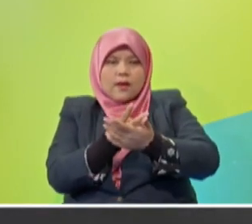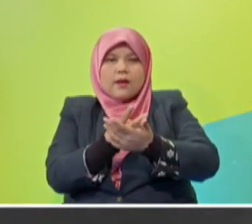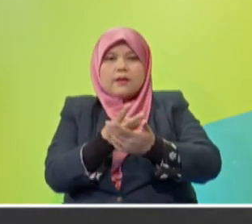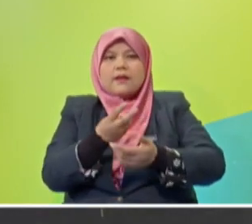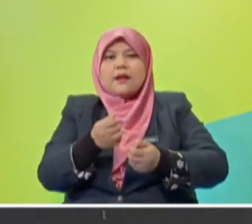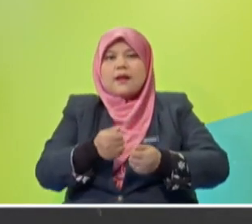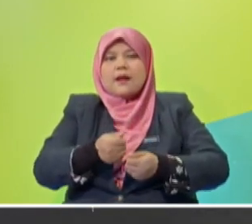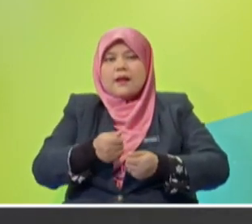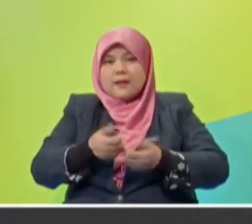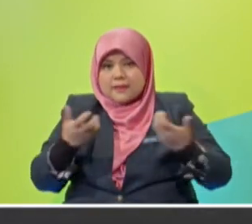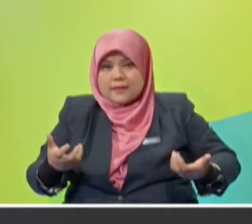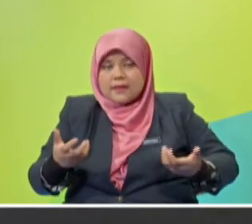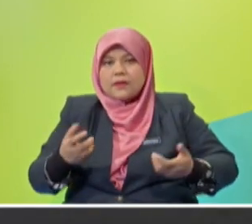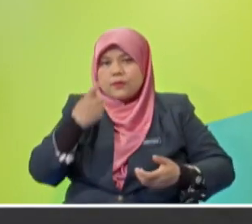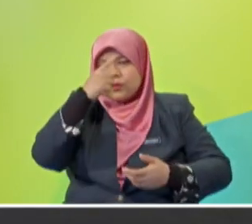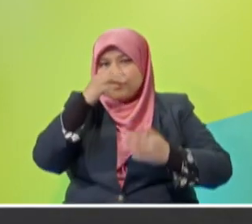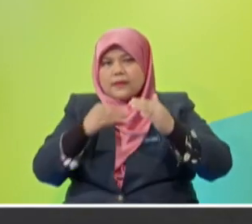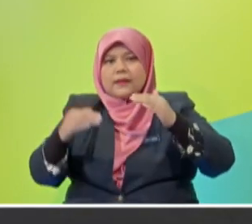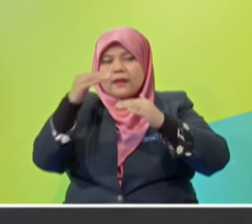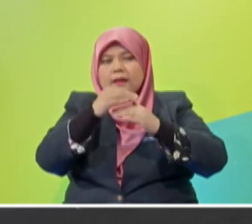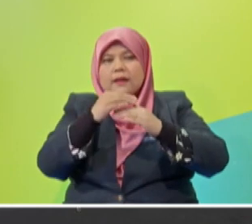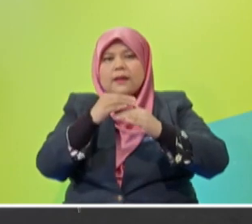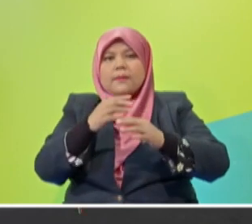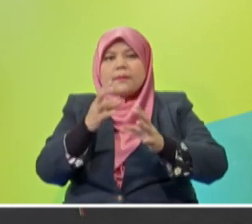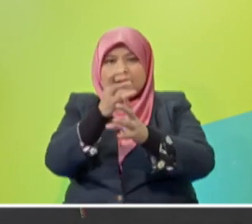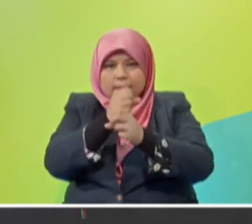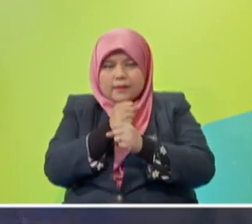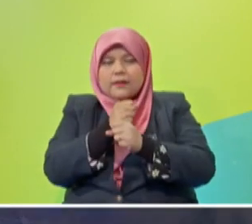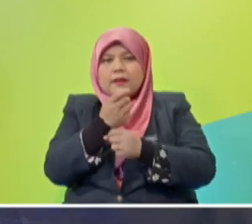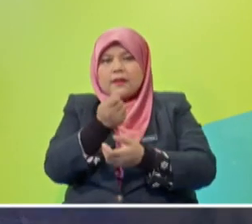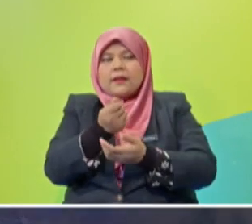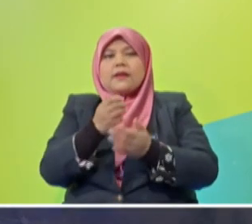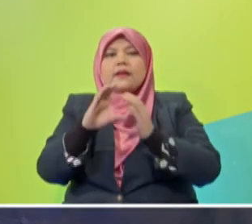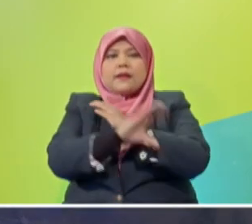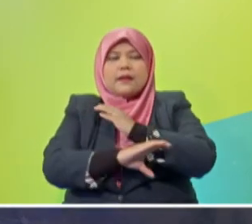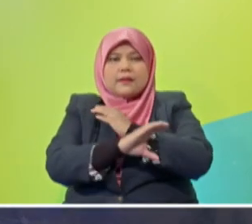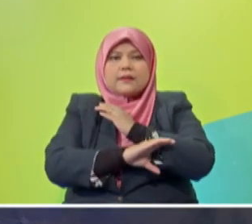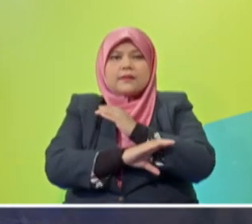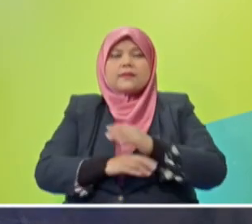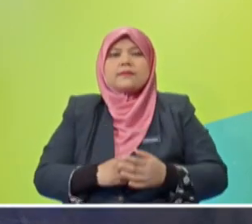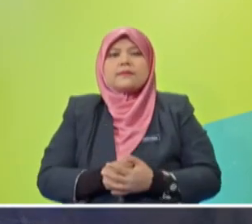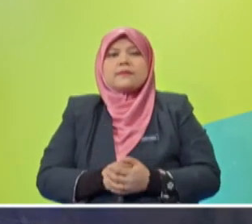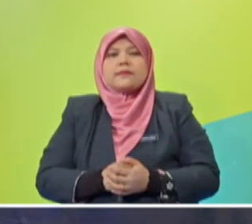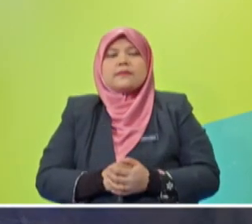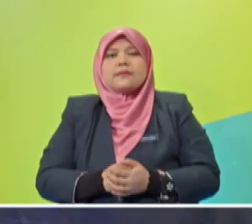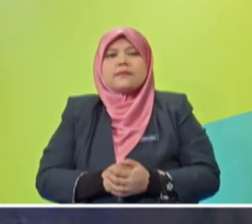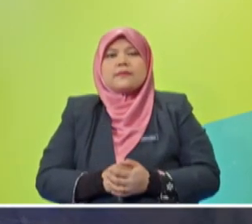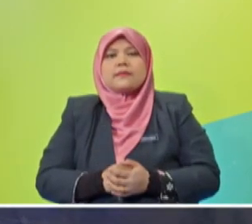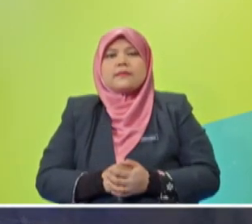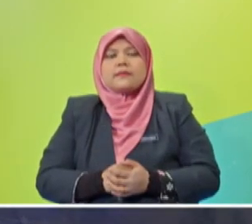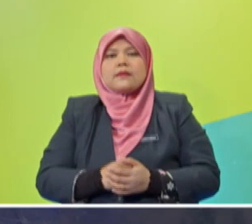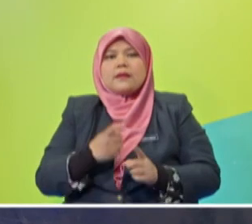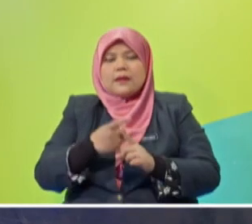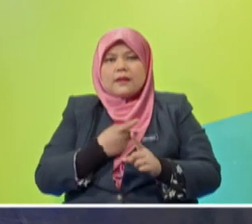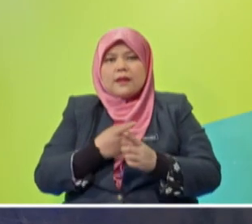akan meningkatkan pendapatan negara. Betul. Okey, Khalish dia mengaitkanlah aktiviti pembalakan tu ke arah meningkatkan pendapatan negara dari